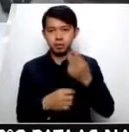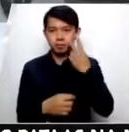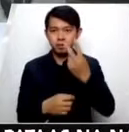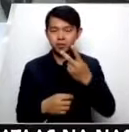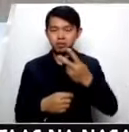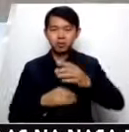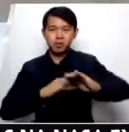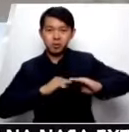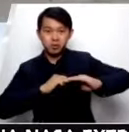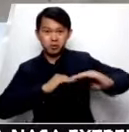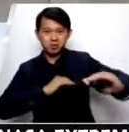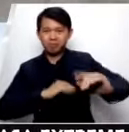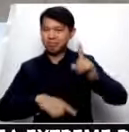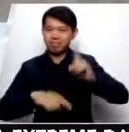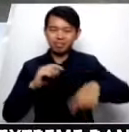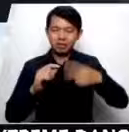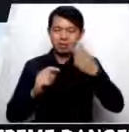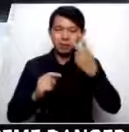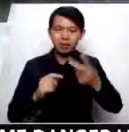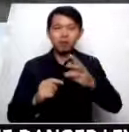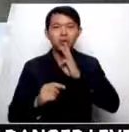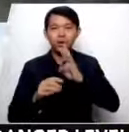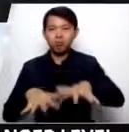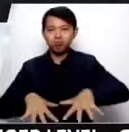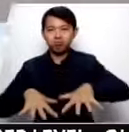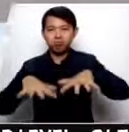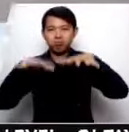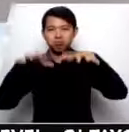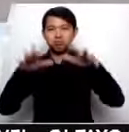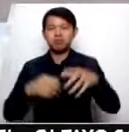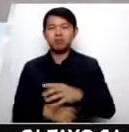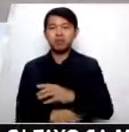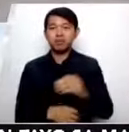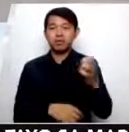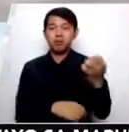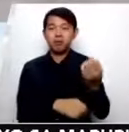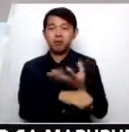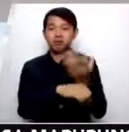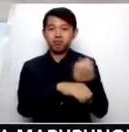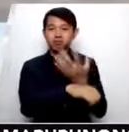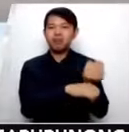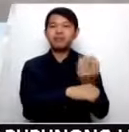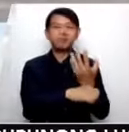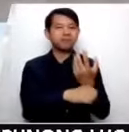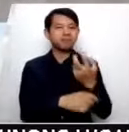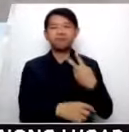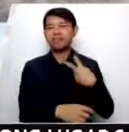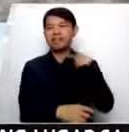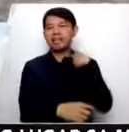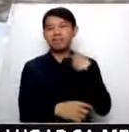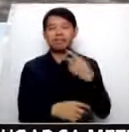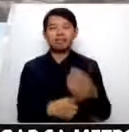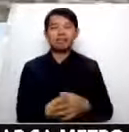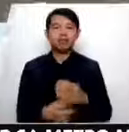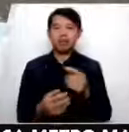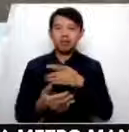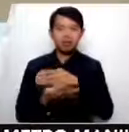sasakyan din ang nalubog hindi rin nakaligtas ang ilang ambulansya Kinailangan naman ng iba na gumamit ng rubber